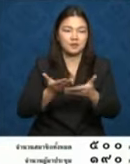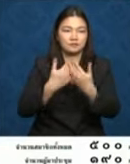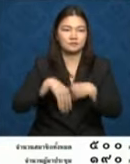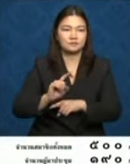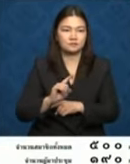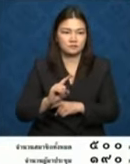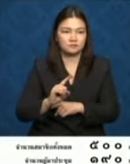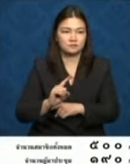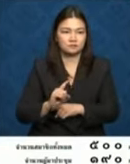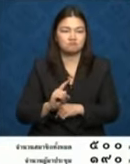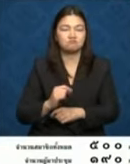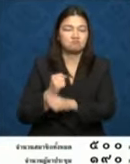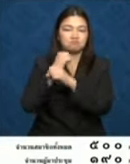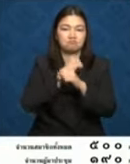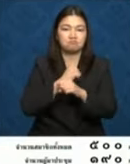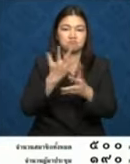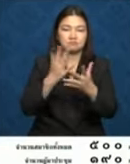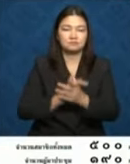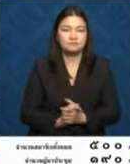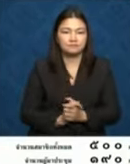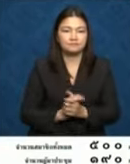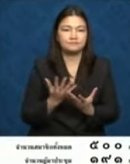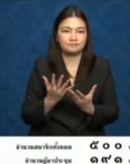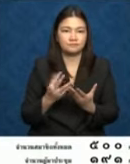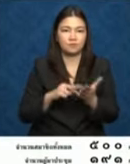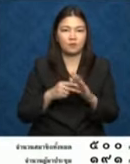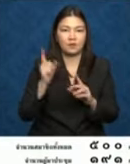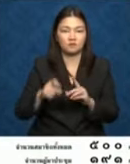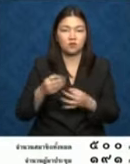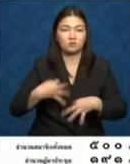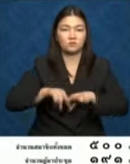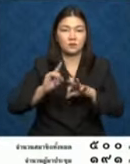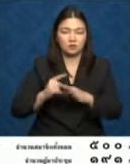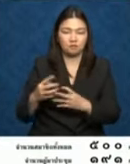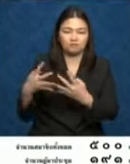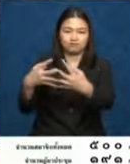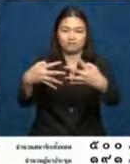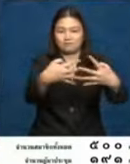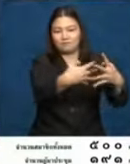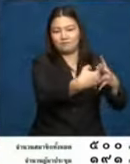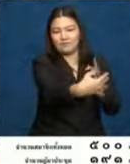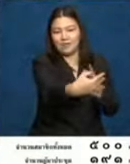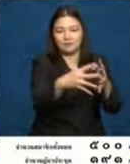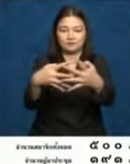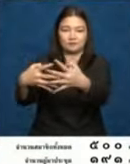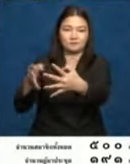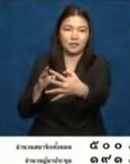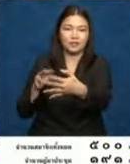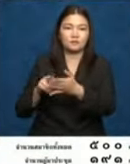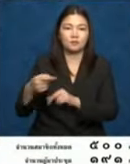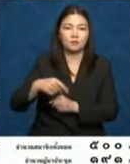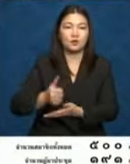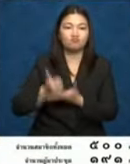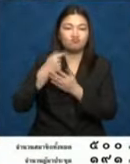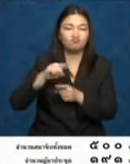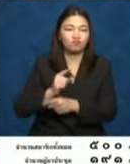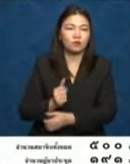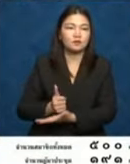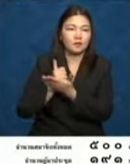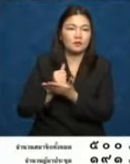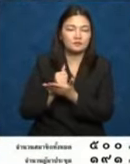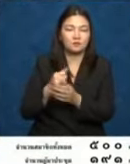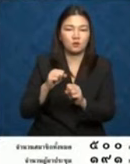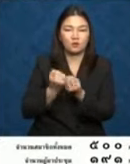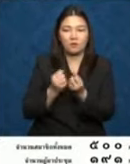ก็ไม่มีราวกั้นเช่นกันนะครับทั้ง3ภาพนี้นะครับควรทำแผงกั้นกันตกเพื่อลดอุบัติเหตุและอัตราการเสียชีวิตจะดีกว่าหรือไม่